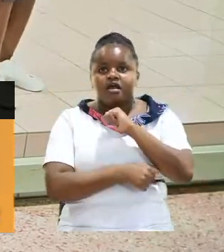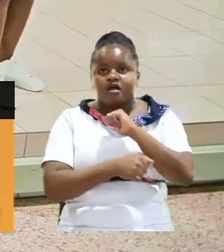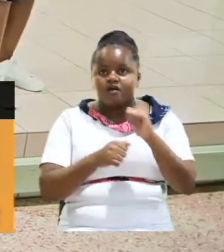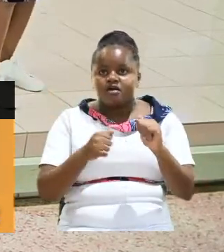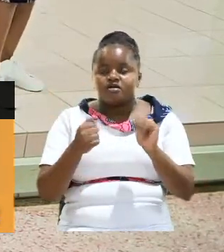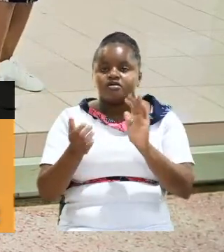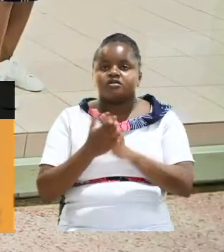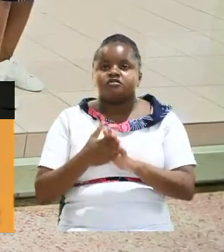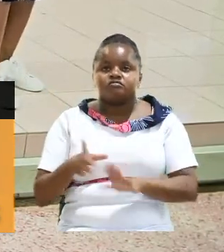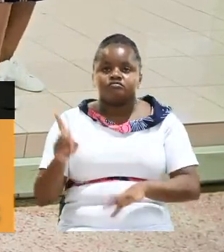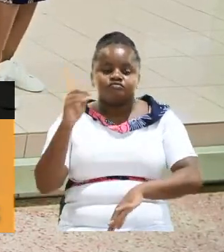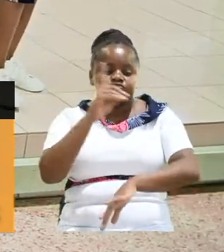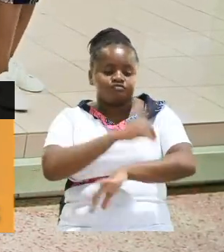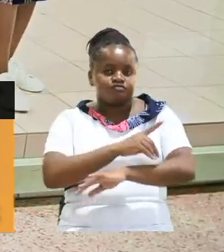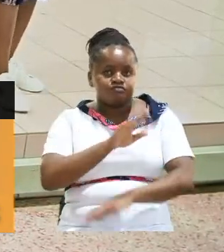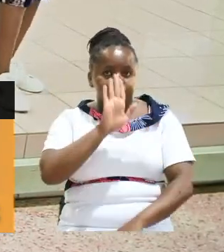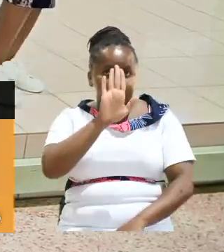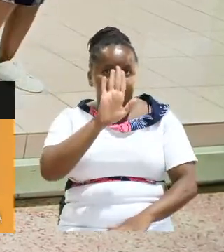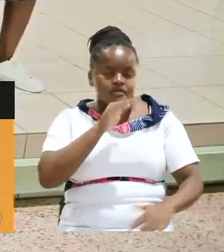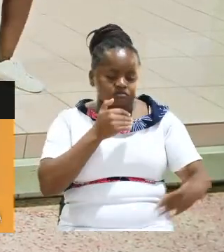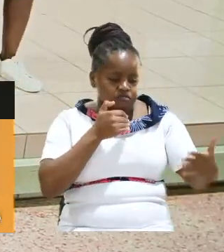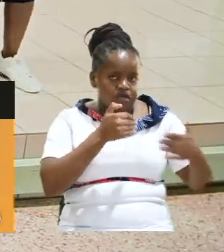Siku zao zimefika.